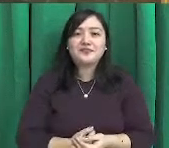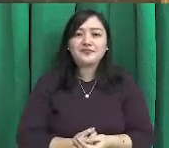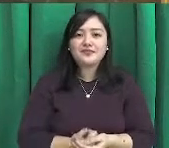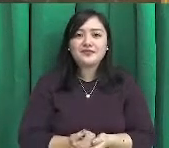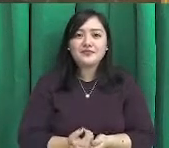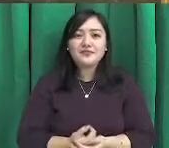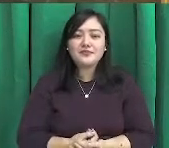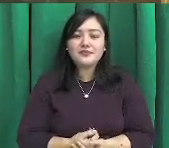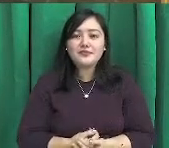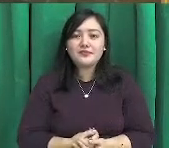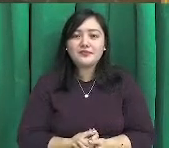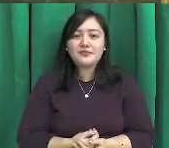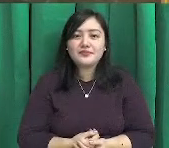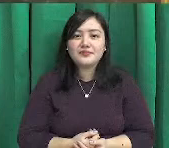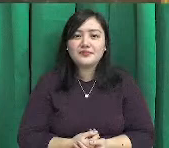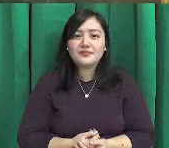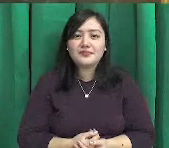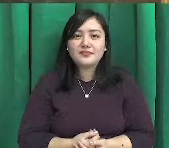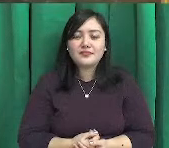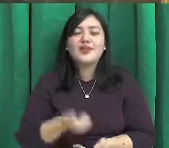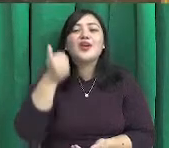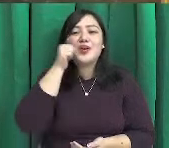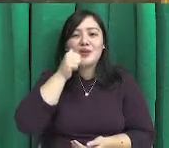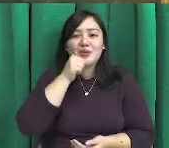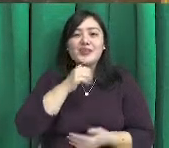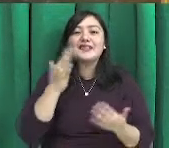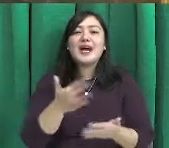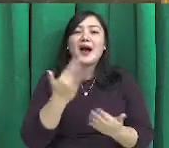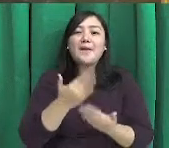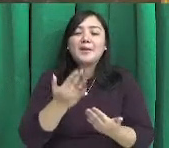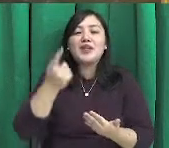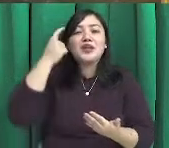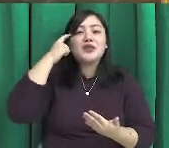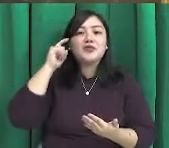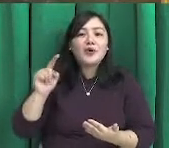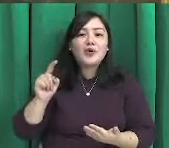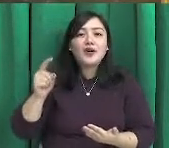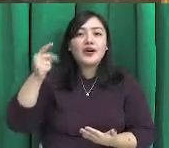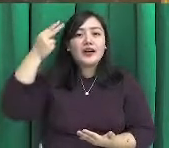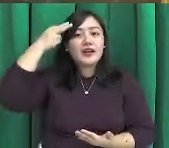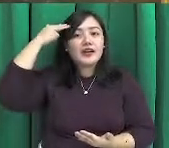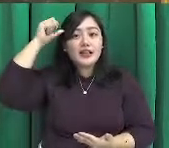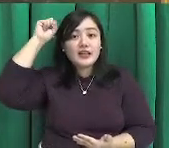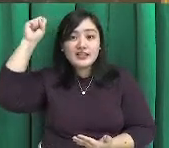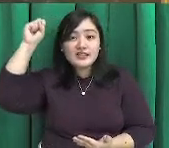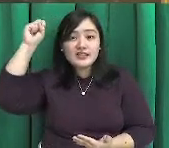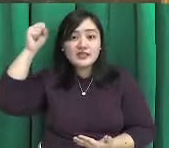may accomplishment ang bawat isa, maging happy ka. Support him or her and